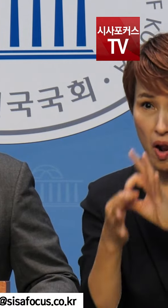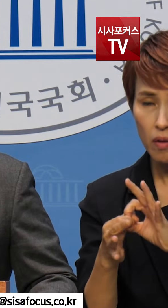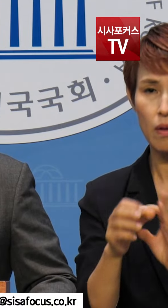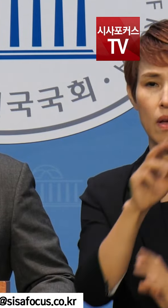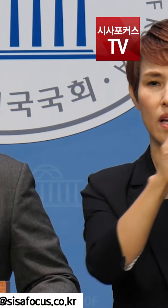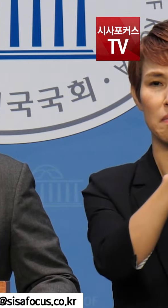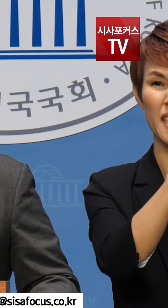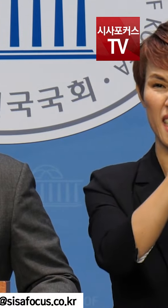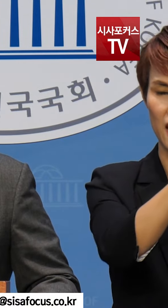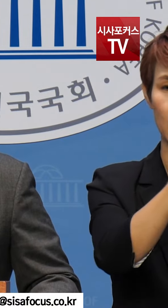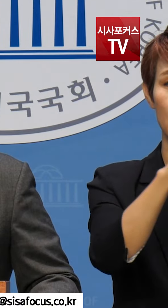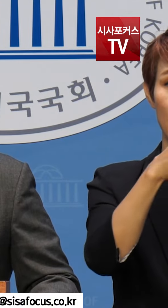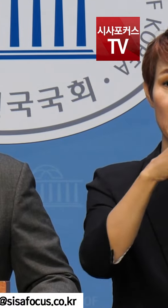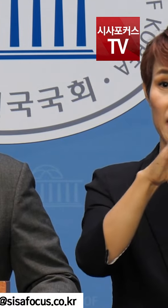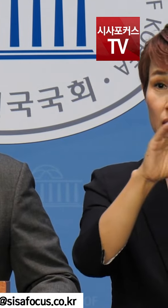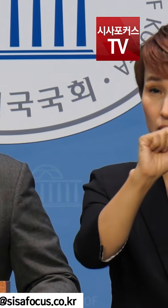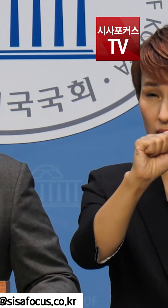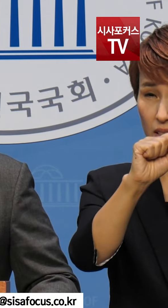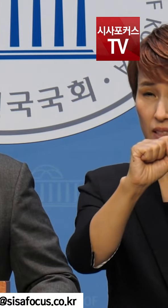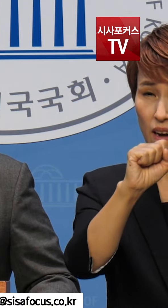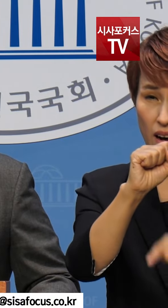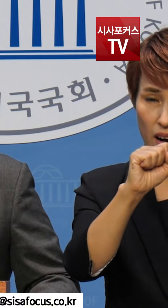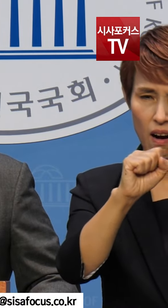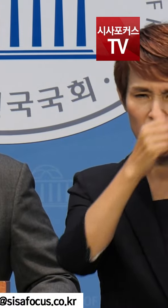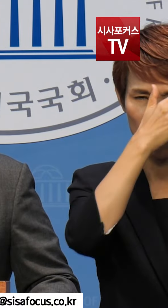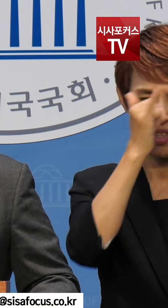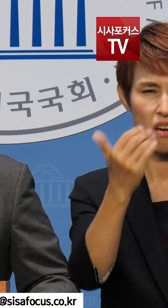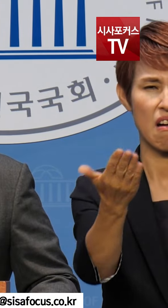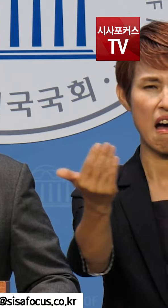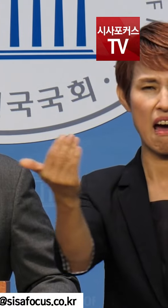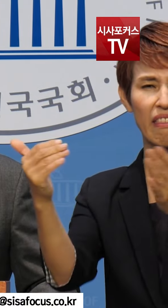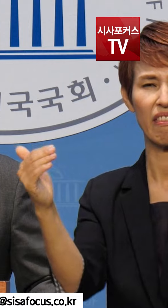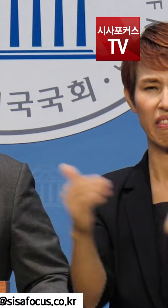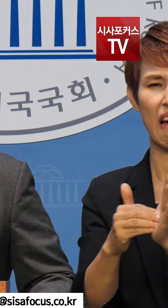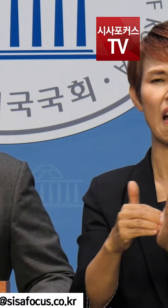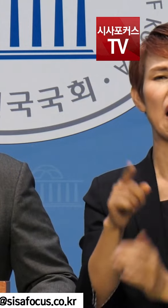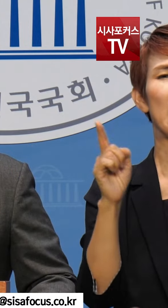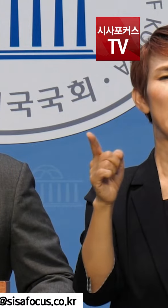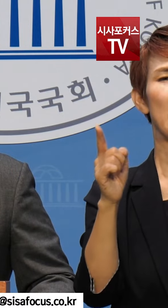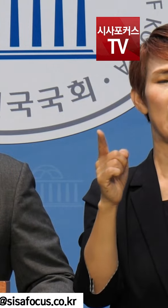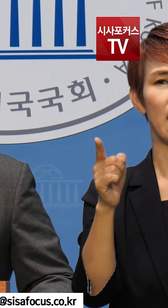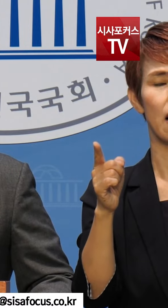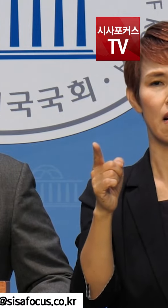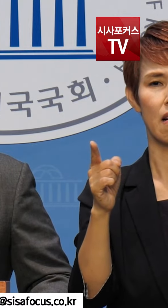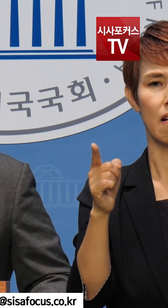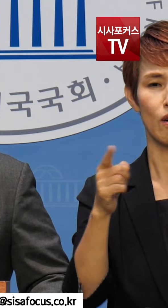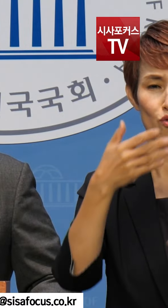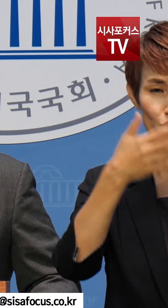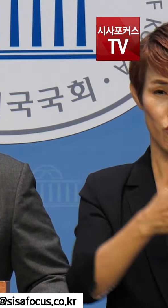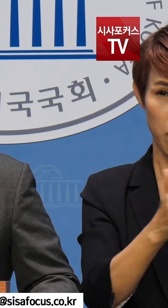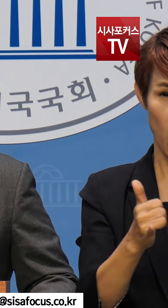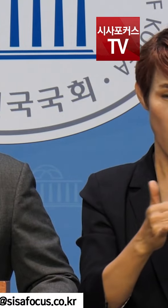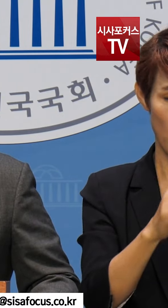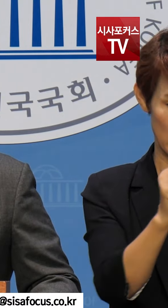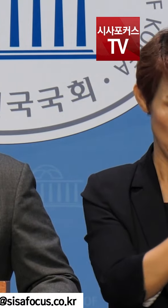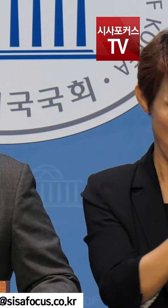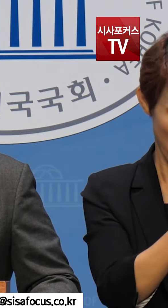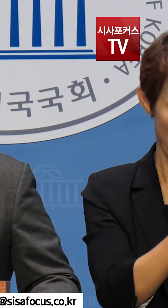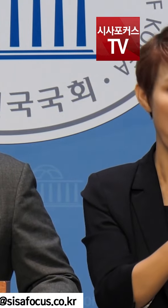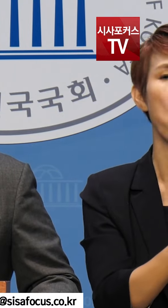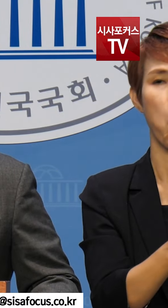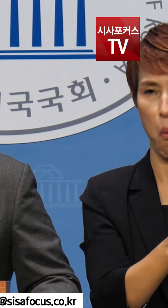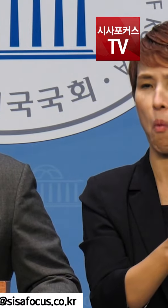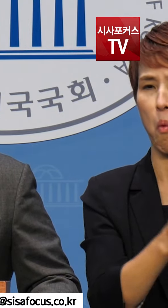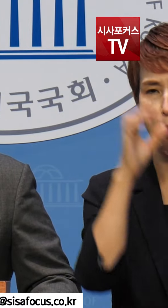MBC, KBS가 더 많은 청년들을 불러냈다며 극우 유튜버의 음모론에도